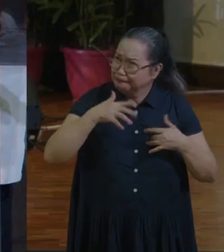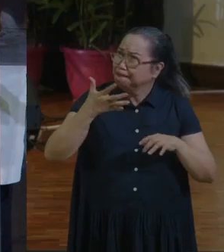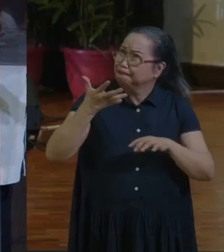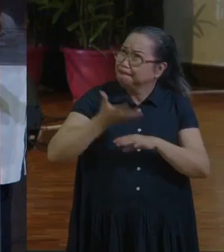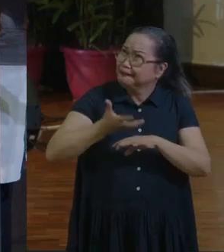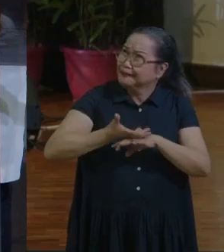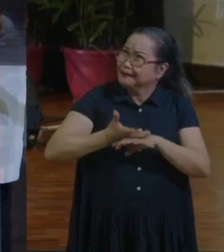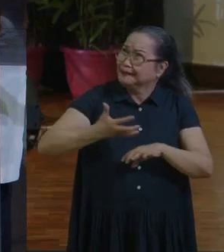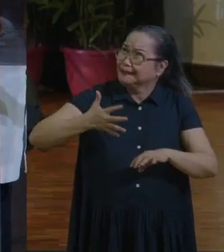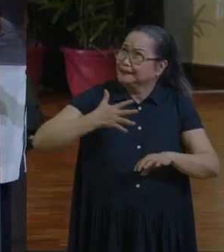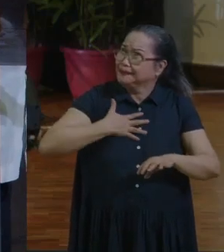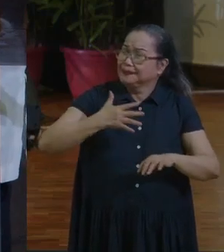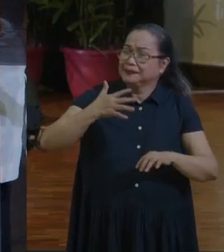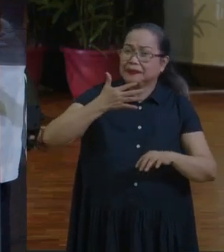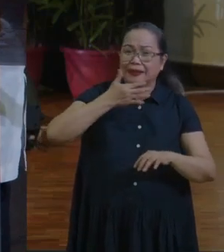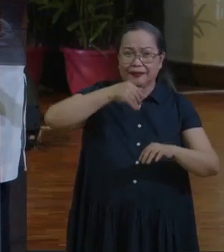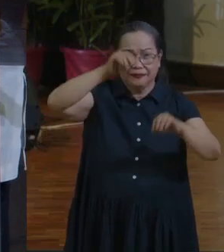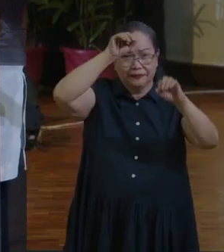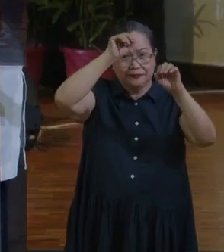my fathers."